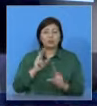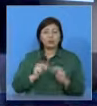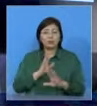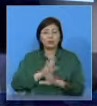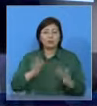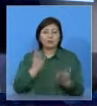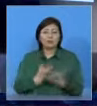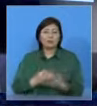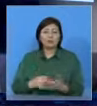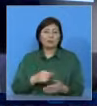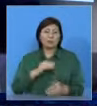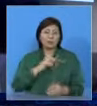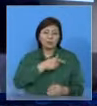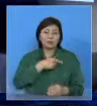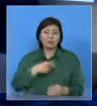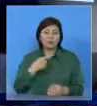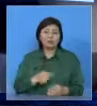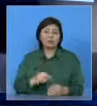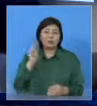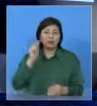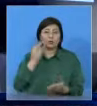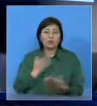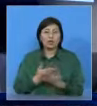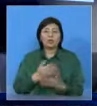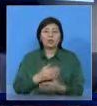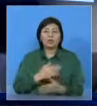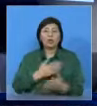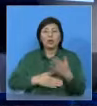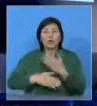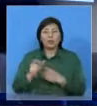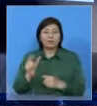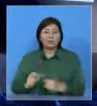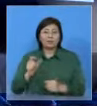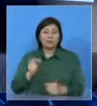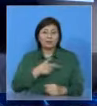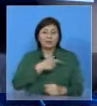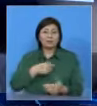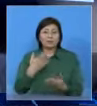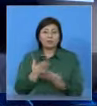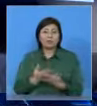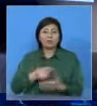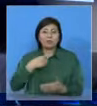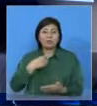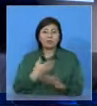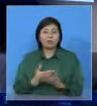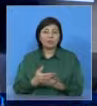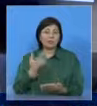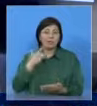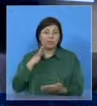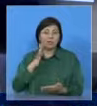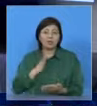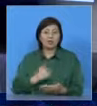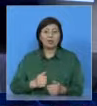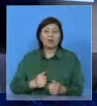жаттықтырдым. Кәсіби мамандардың көмегіне де жүгіндім. Қазір паралимпиадалық спорт түрінен жаттықтырушымын. Менің аналарға айтарым, ешқашан